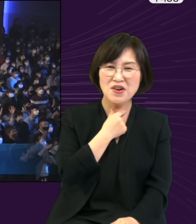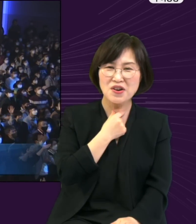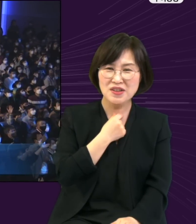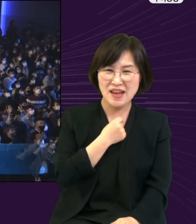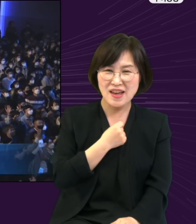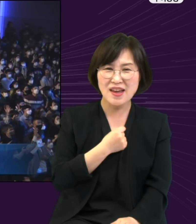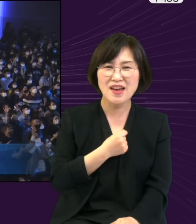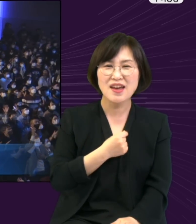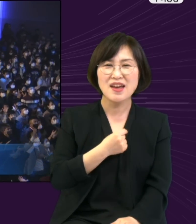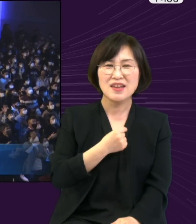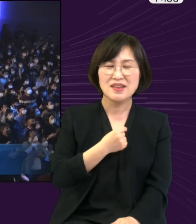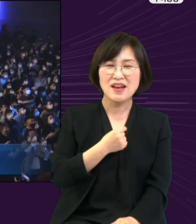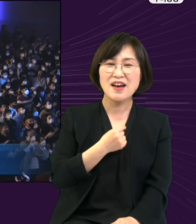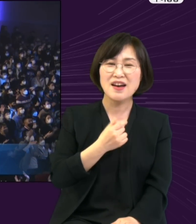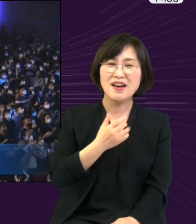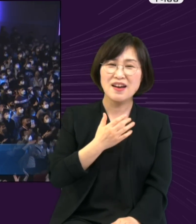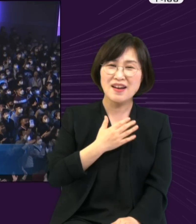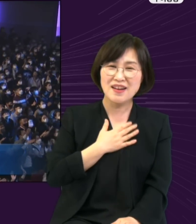원해. 나